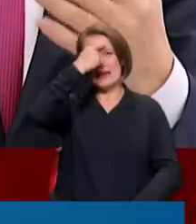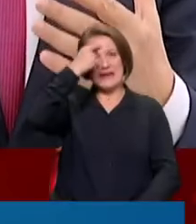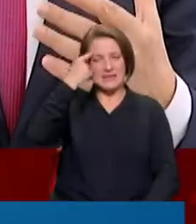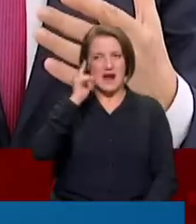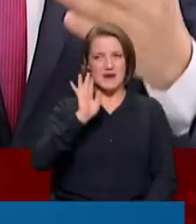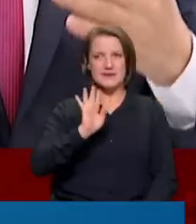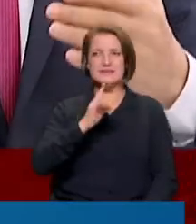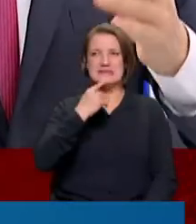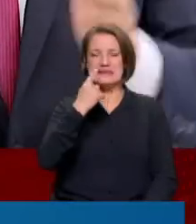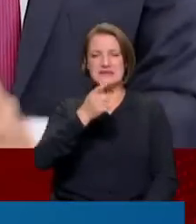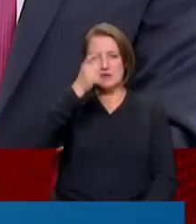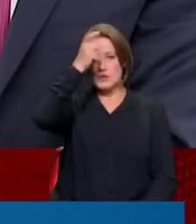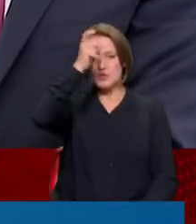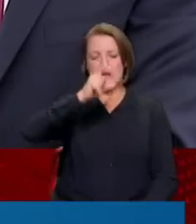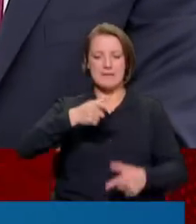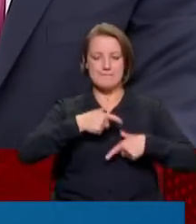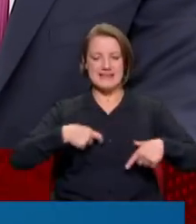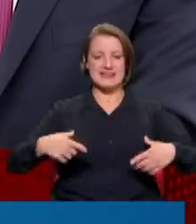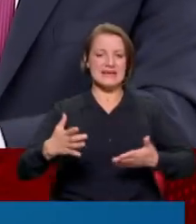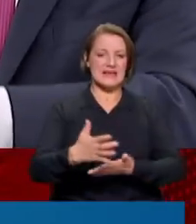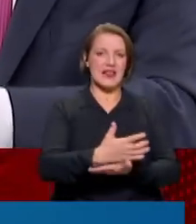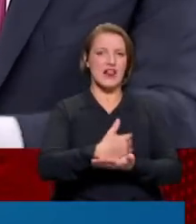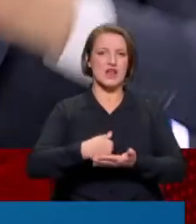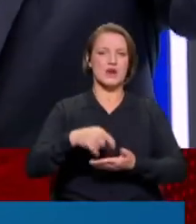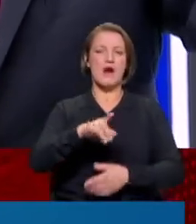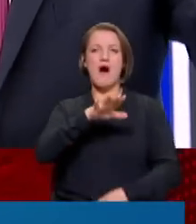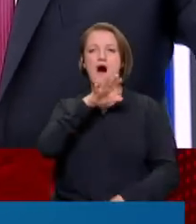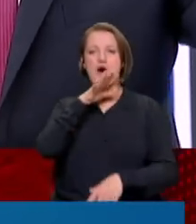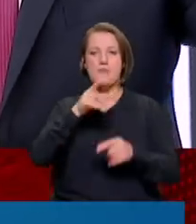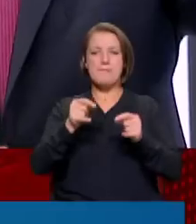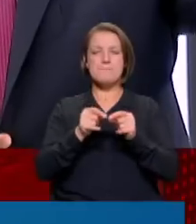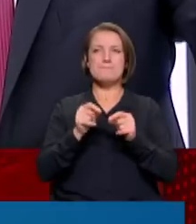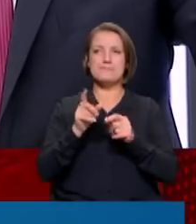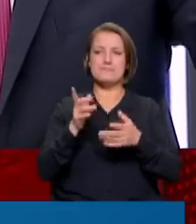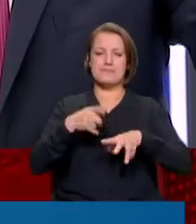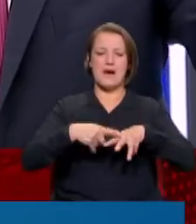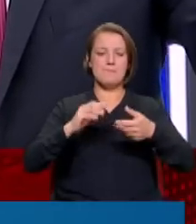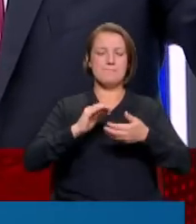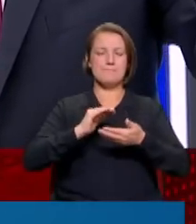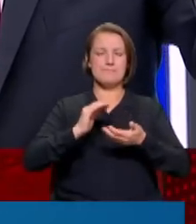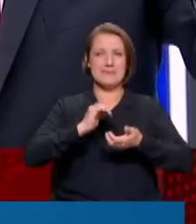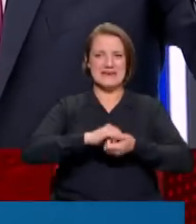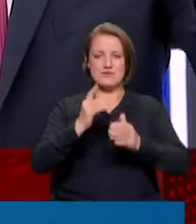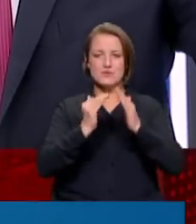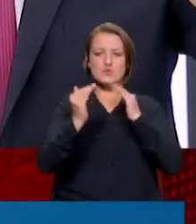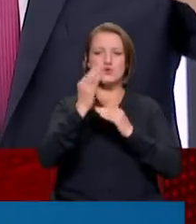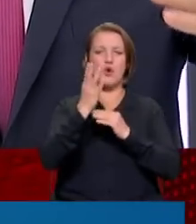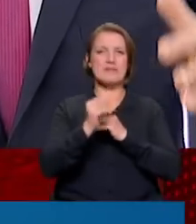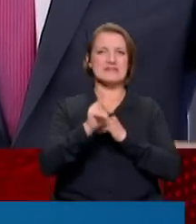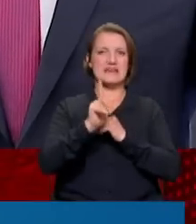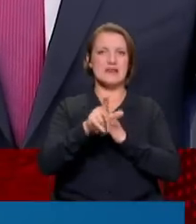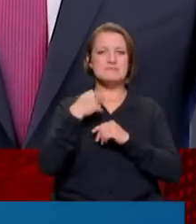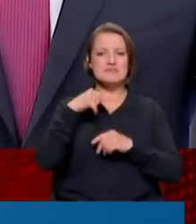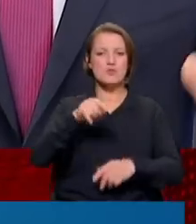desek Türkiye'nin milli gelirinin Avrupa Birliği'nin üzerinde olması gerekirdi Çünkü biz Aslında bu anlamda